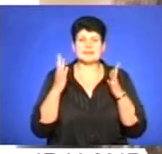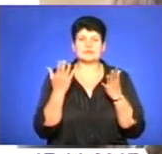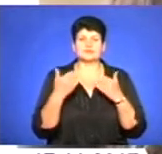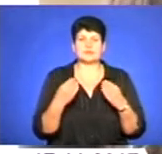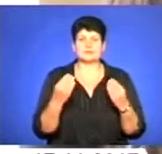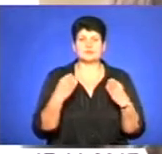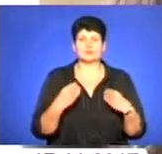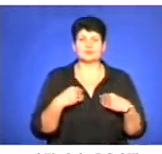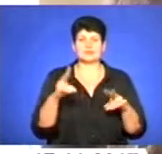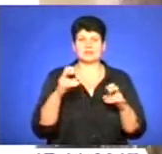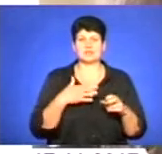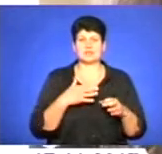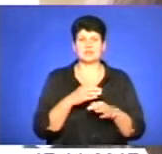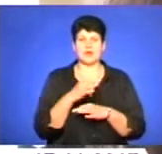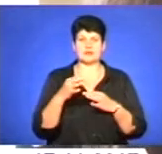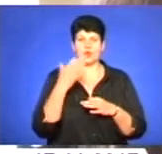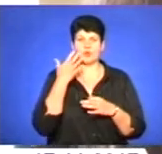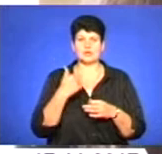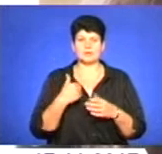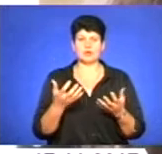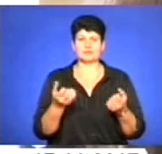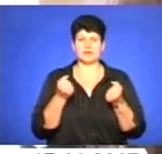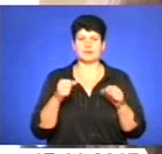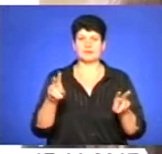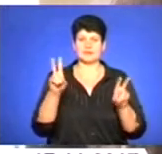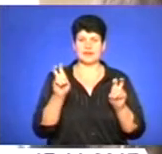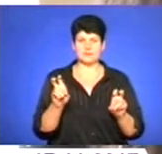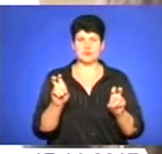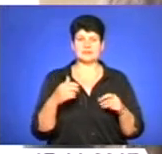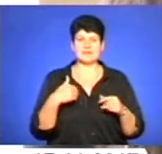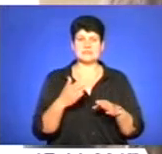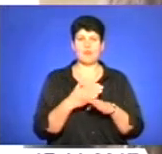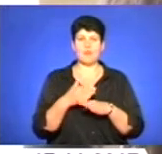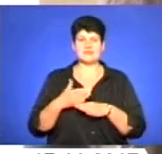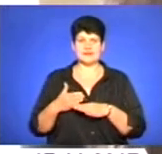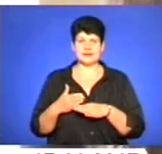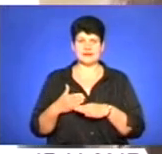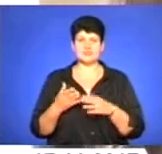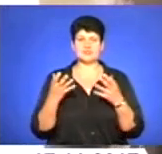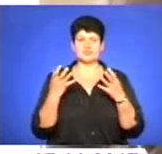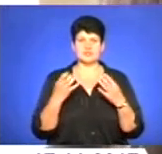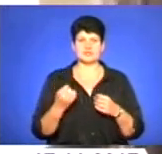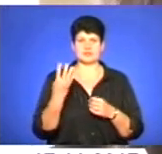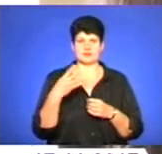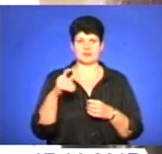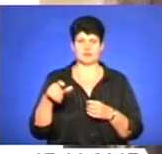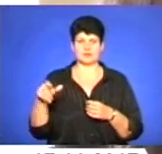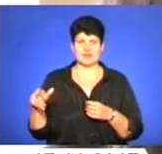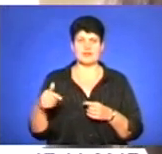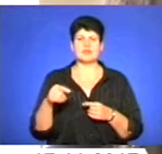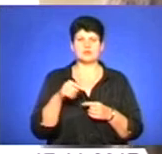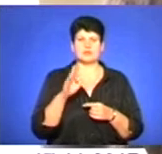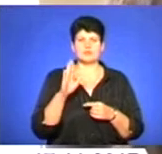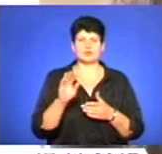дадуть тему на наш проект. Коли ми отримаємо тему, нас поділять ще по 4 людей, і тоді ми будемо цілу